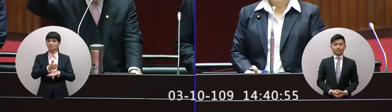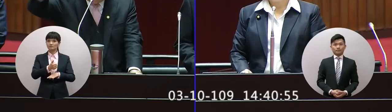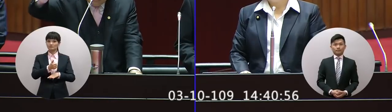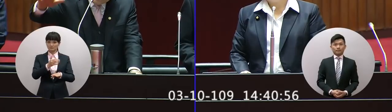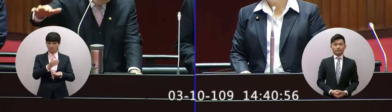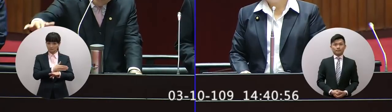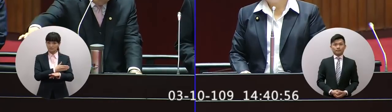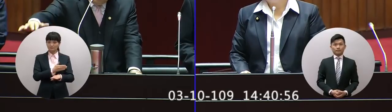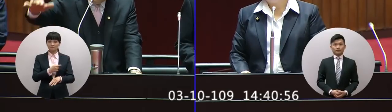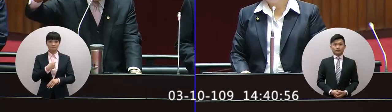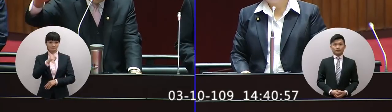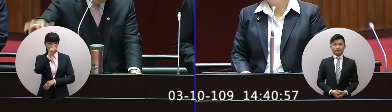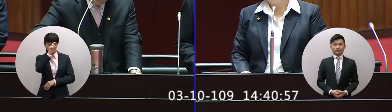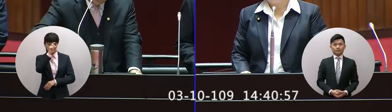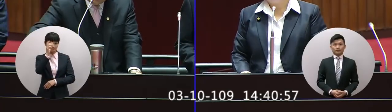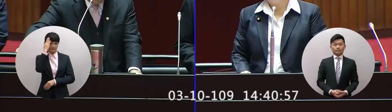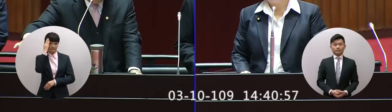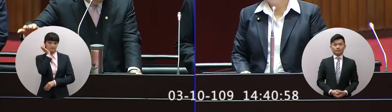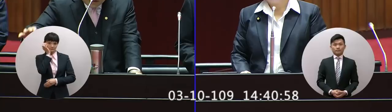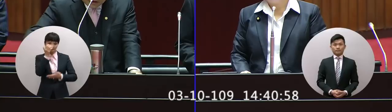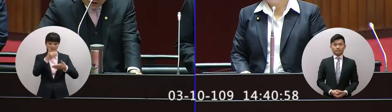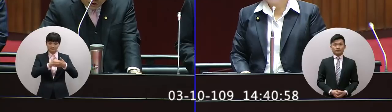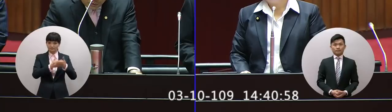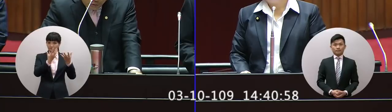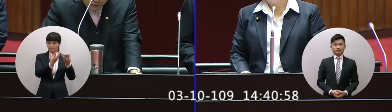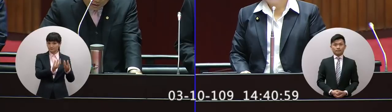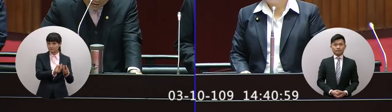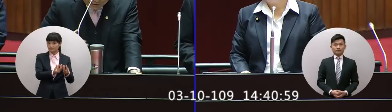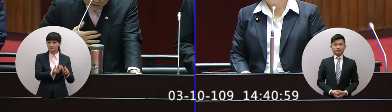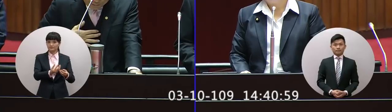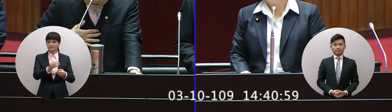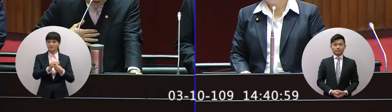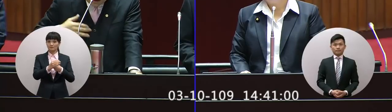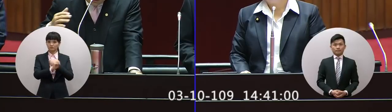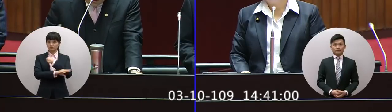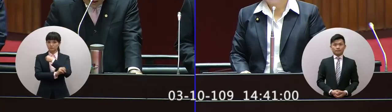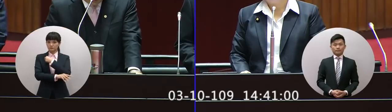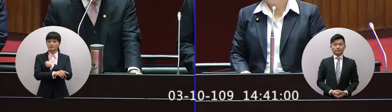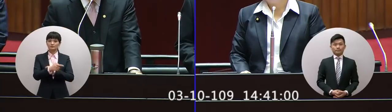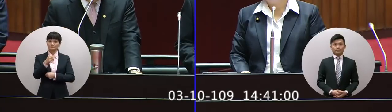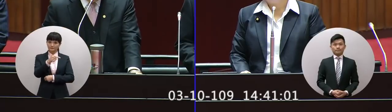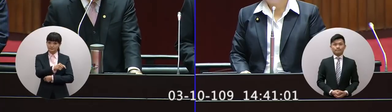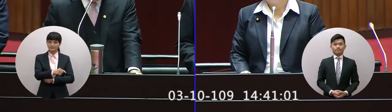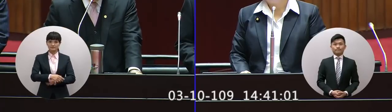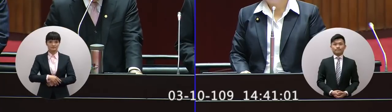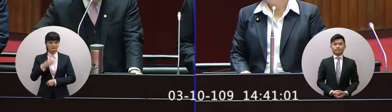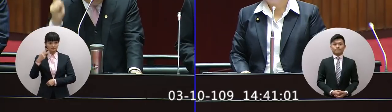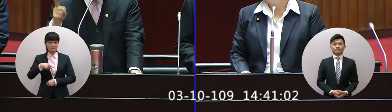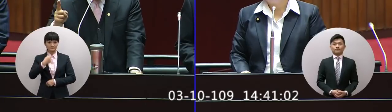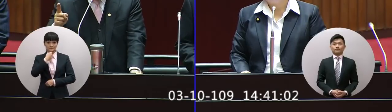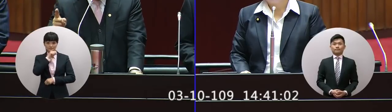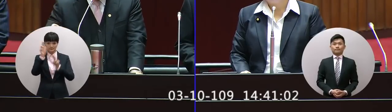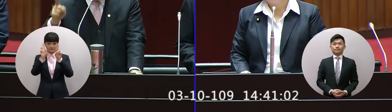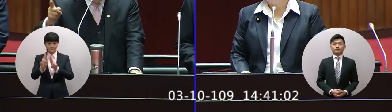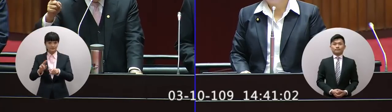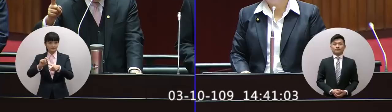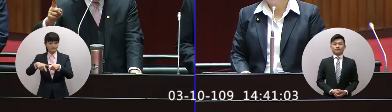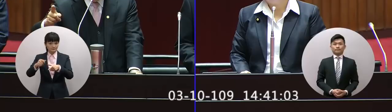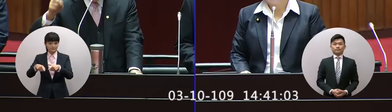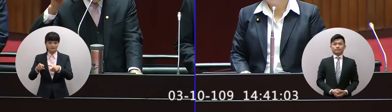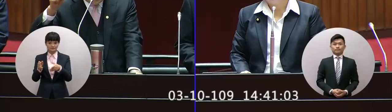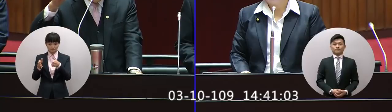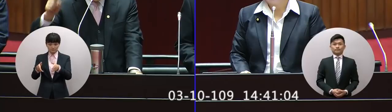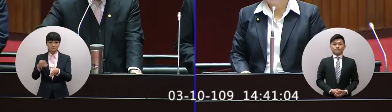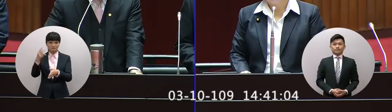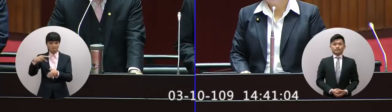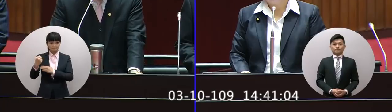的希望减煤降低，甚至于我还特别要求台电要再更努